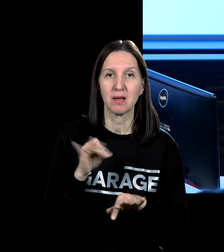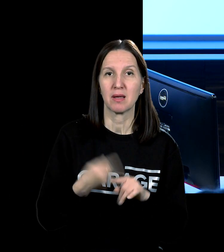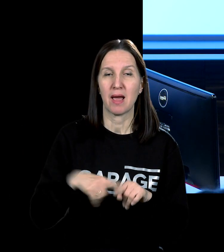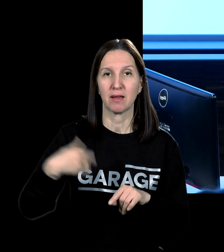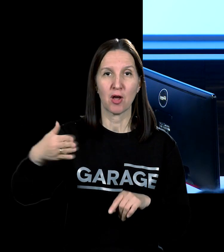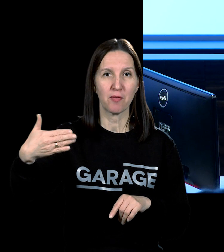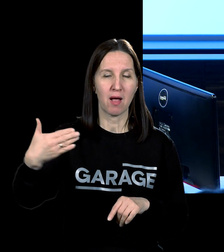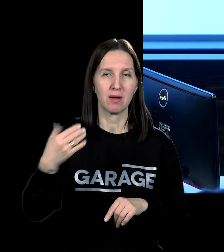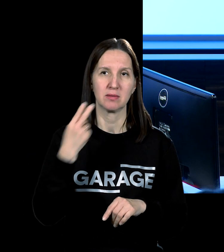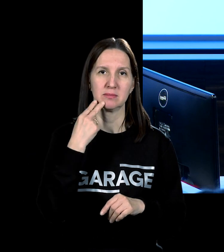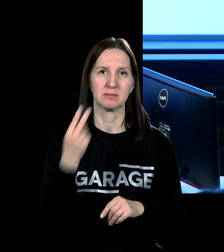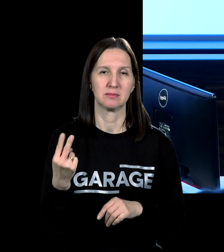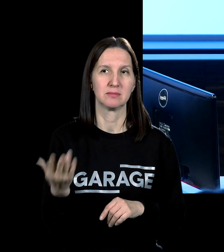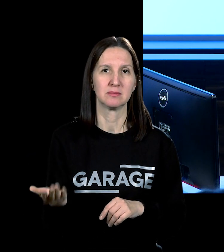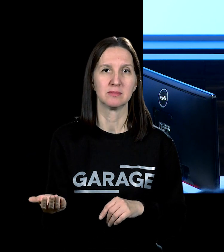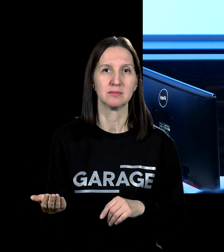который превратился как,